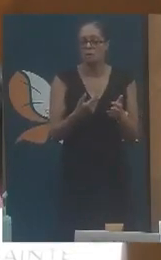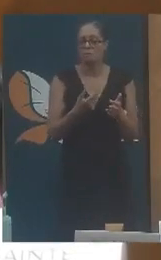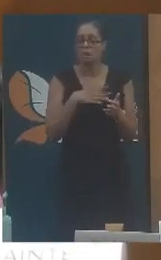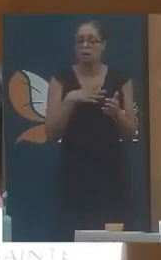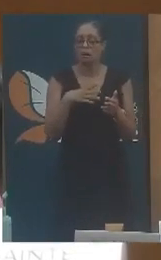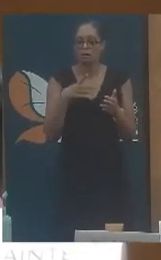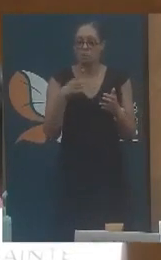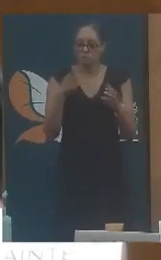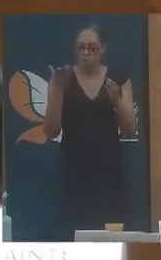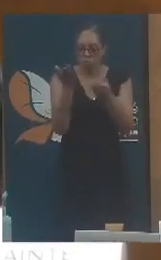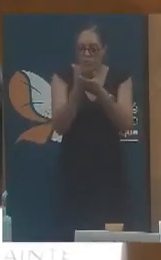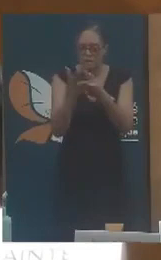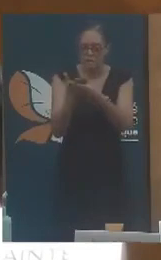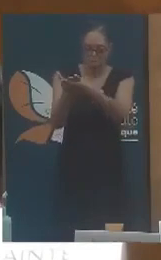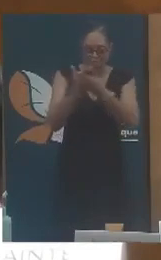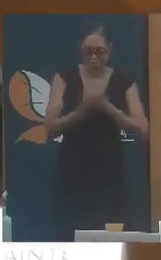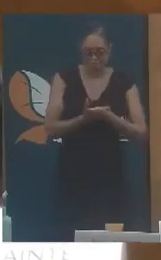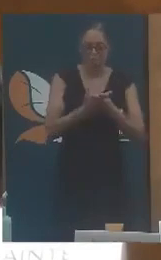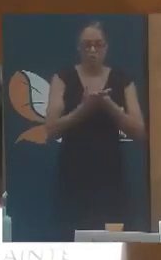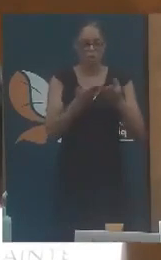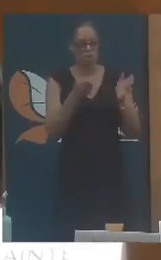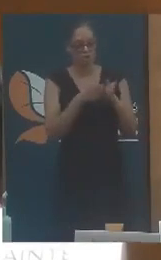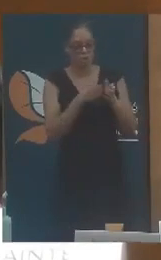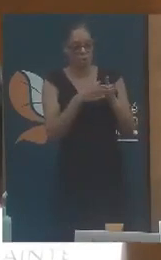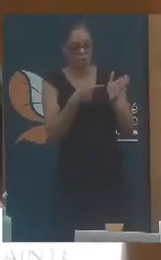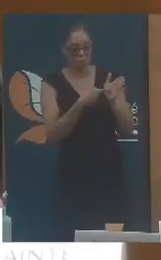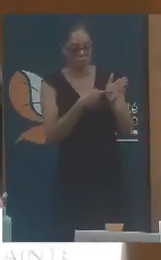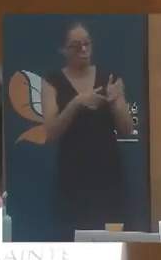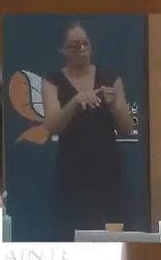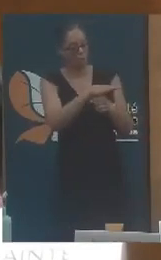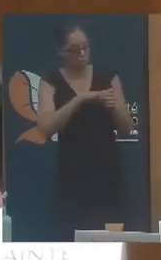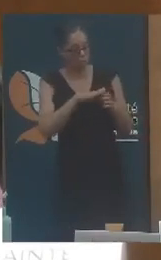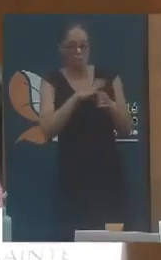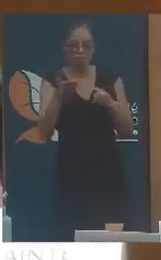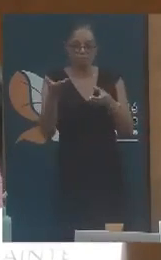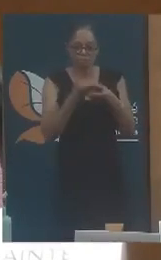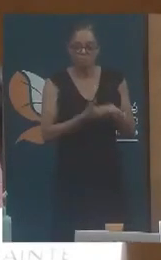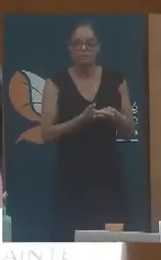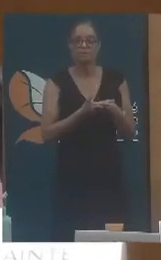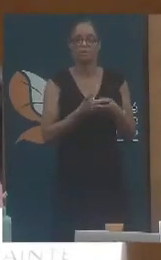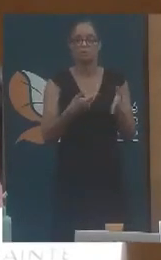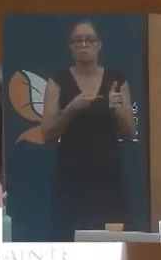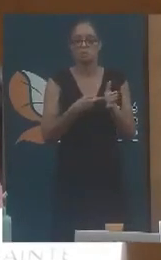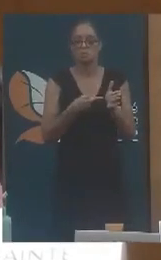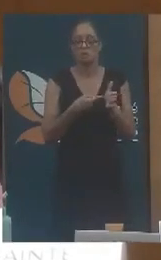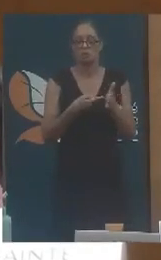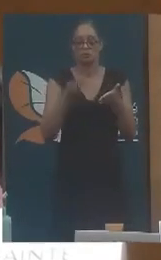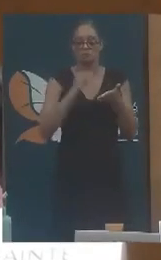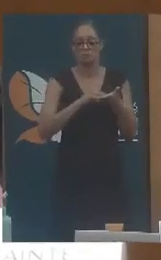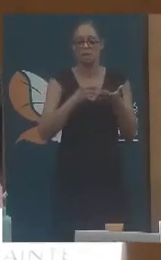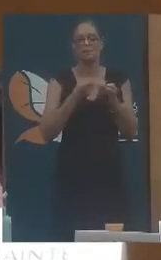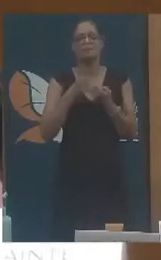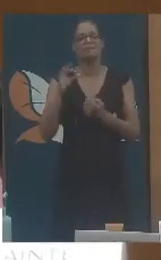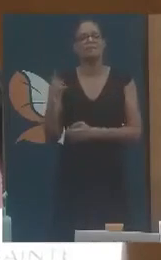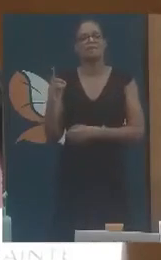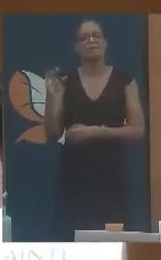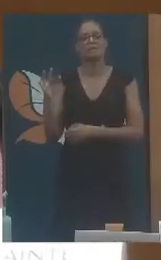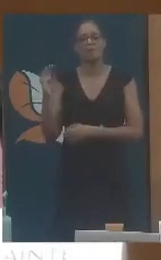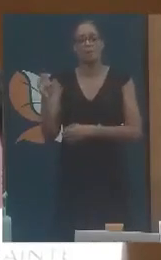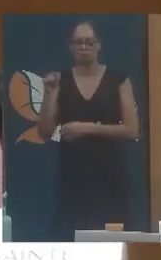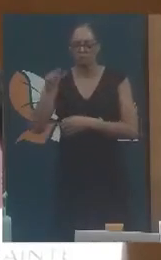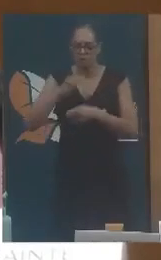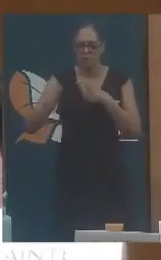date d'arrivée de la demande et à quel moment elle est complète. Il faut peut-être prendre comme modèle l'ADFE, qui le fait très bien. Dans les